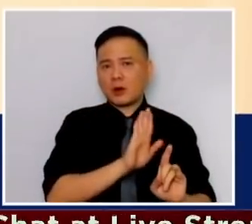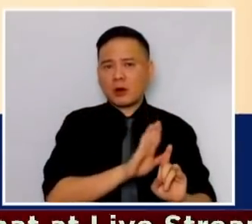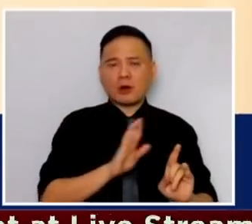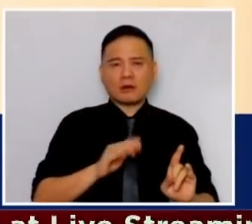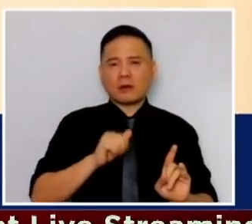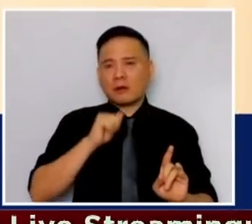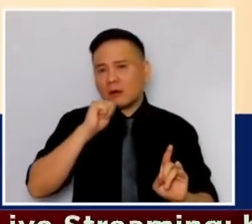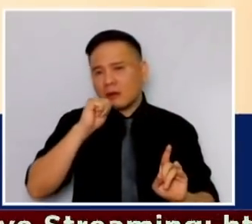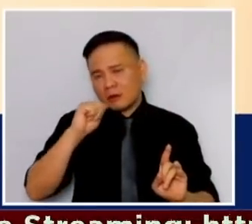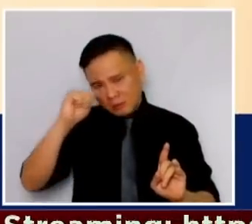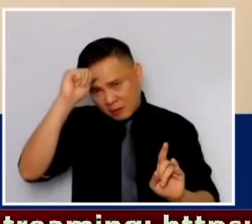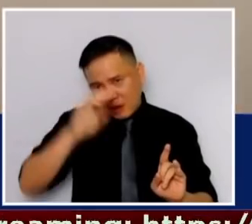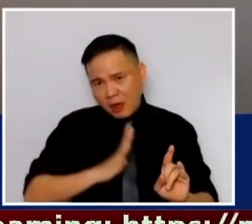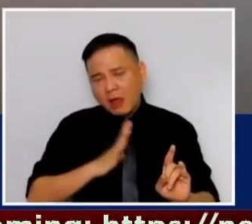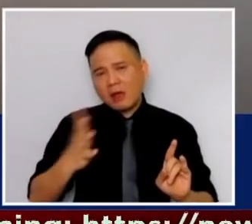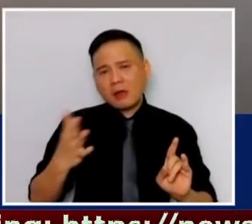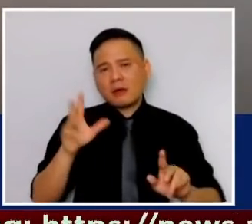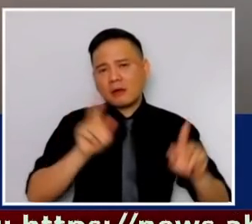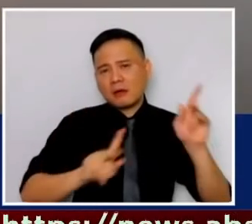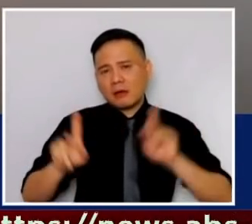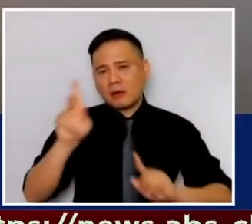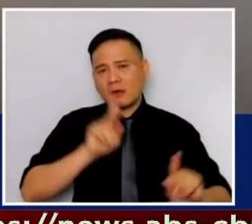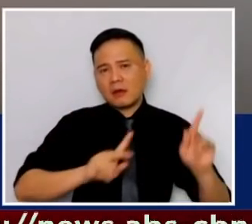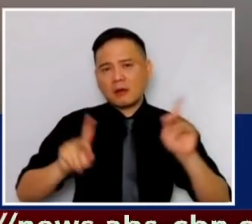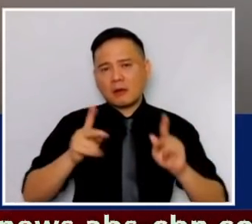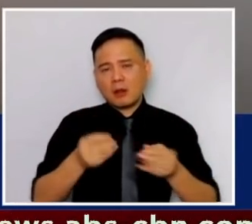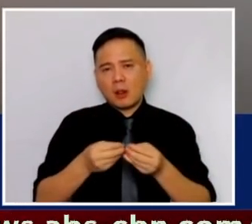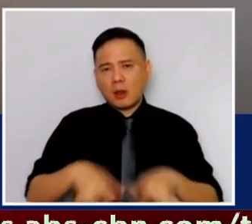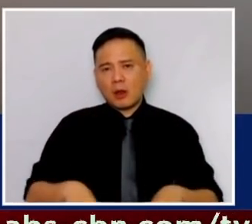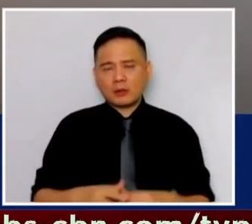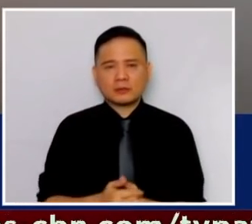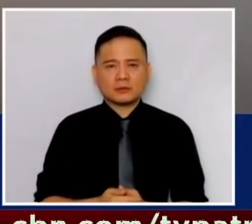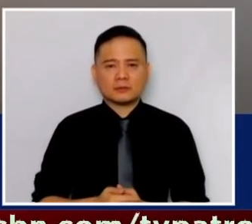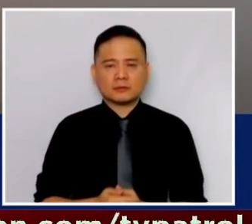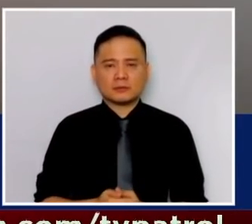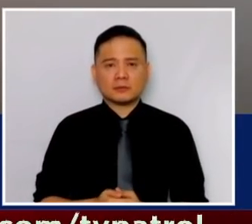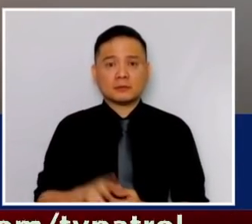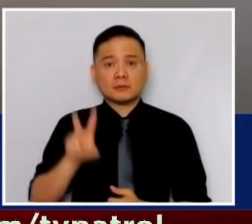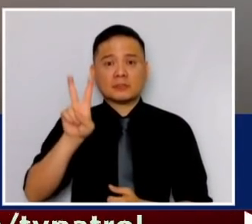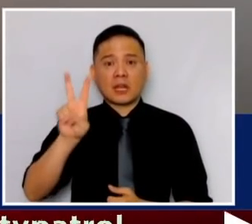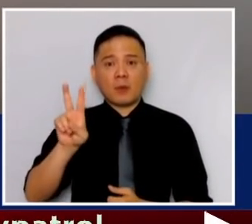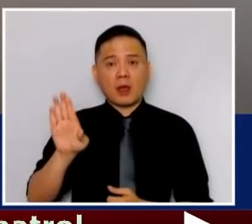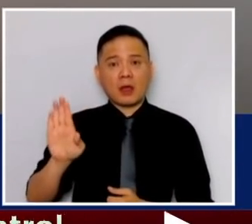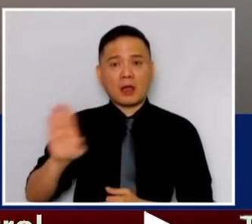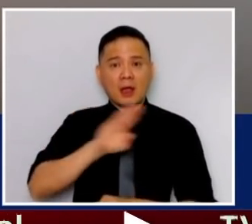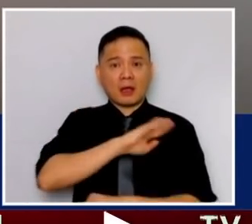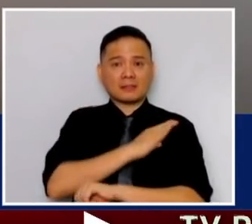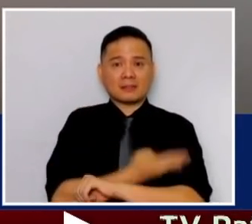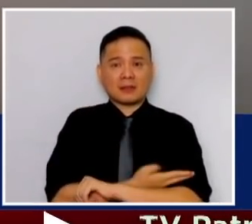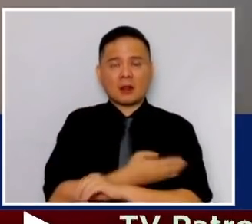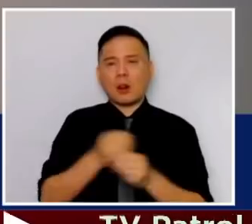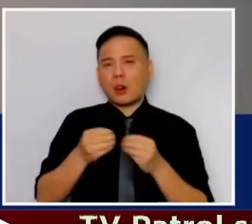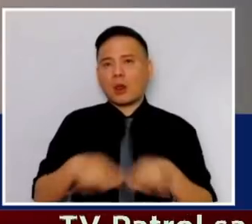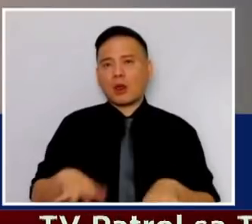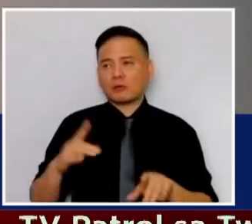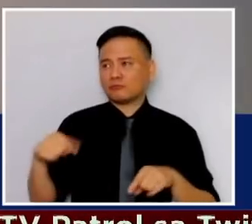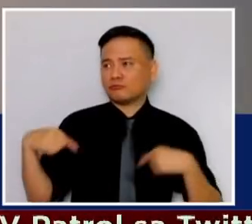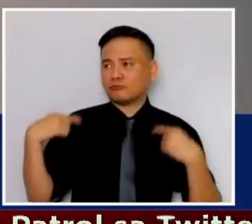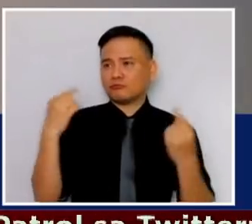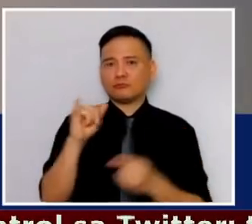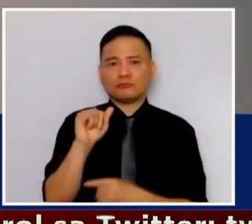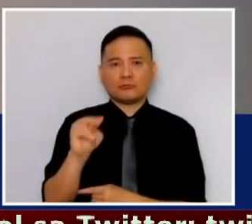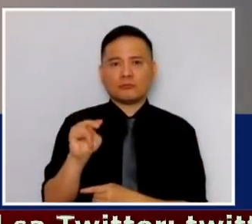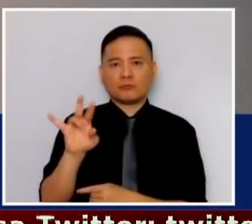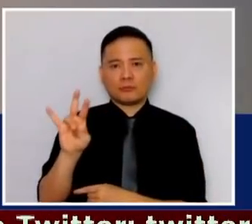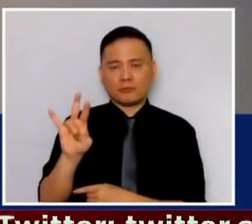Investigation. Kwento ni Faye De Pano, dalawang anak niya ang bigla na lang hindi makontakt kasama ang tatlong iba pa noong January 7, nang galing